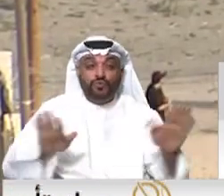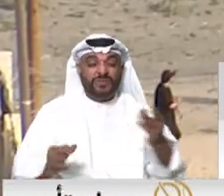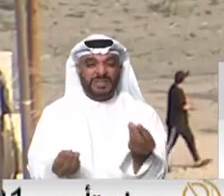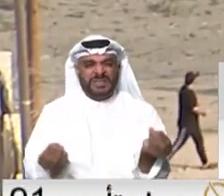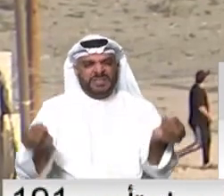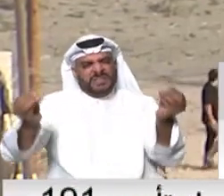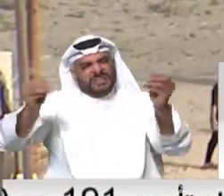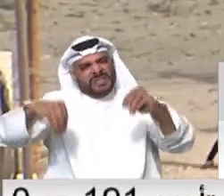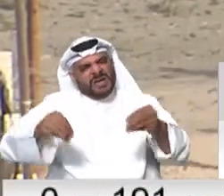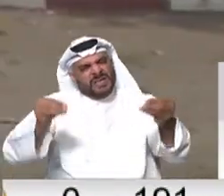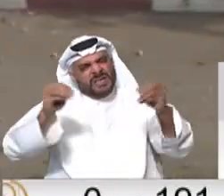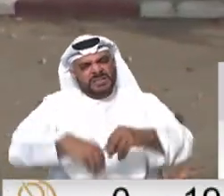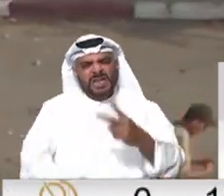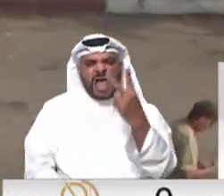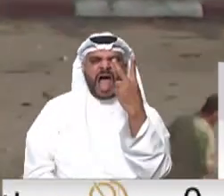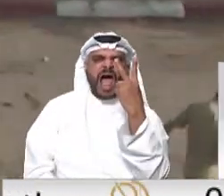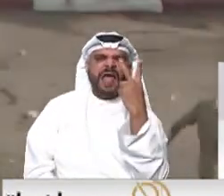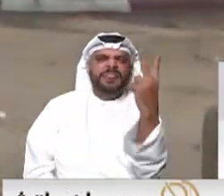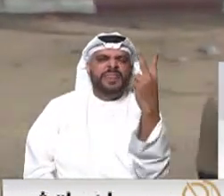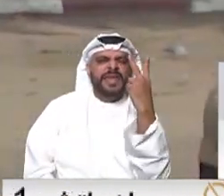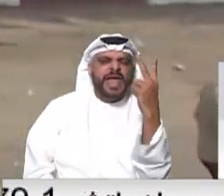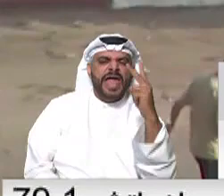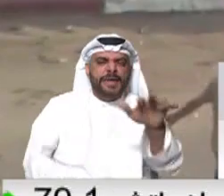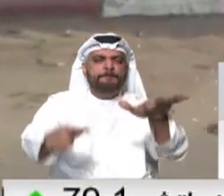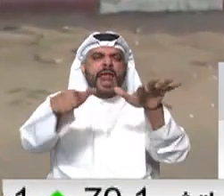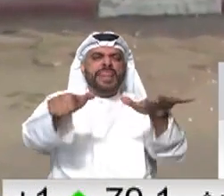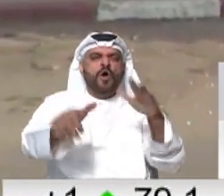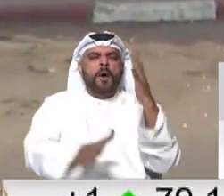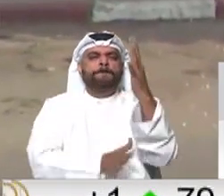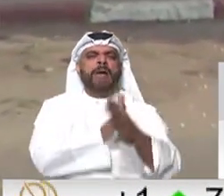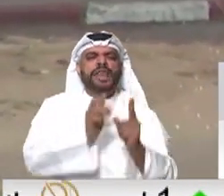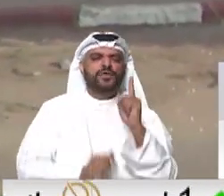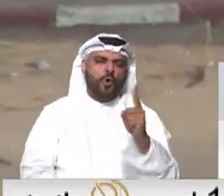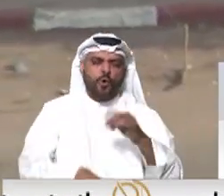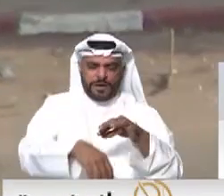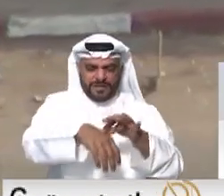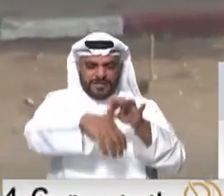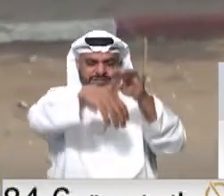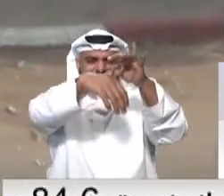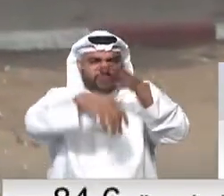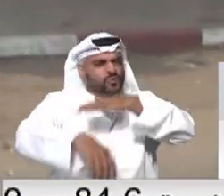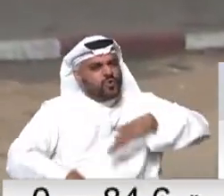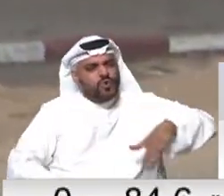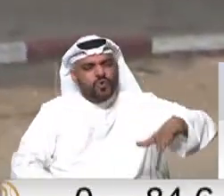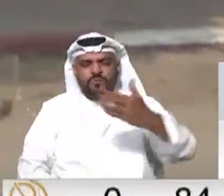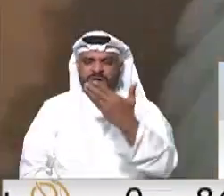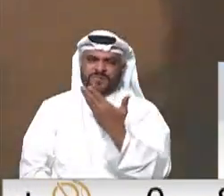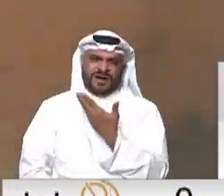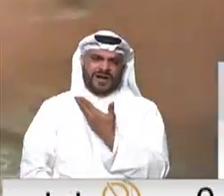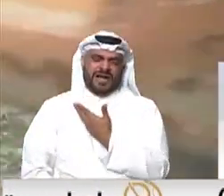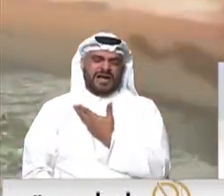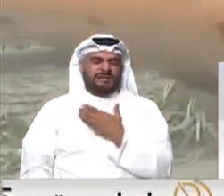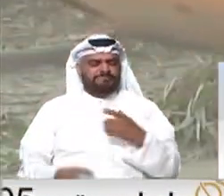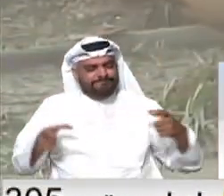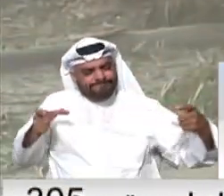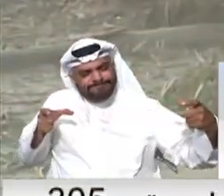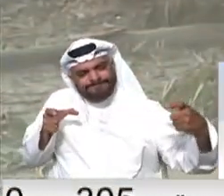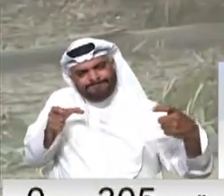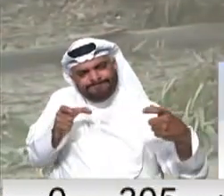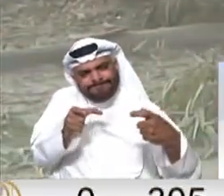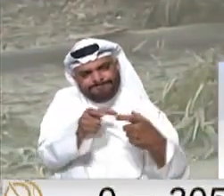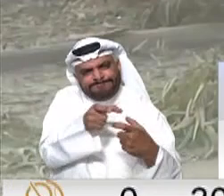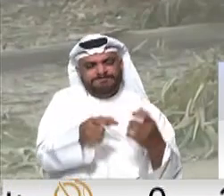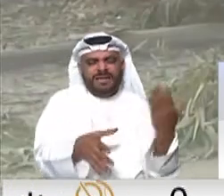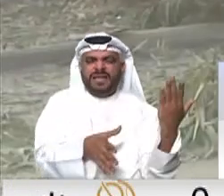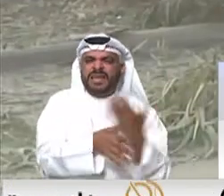على مليوني نسمة يعيشون في قطاع غزة ظروفا صعبة تحت وطأة الحرب، وذلك